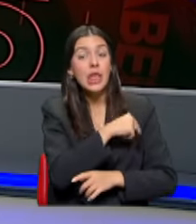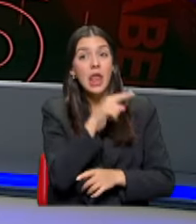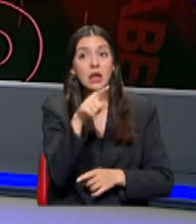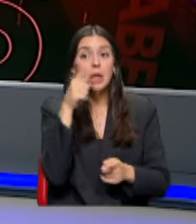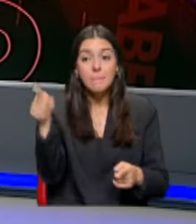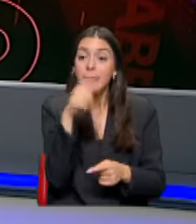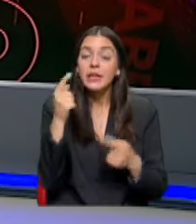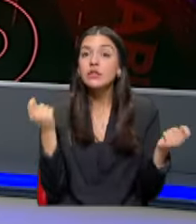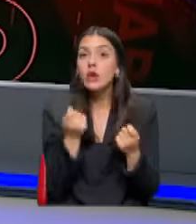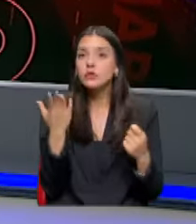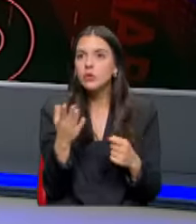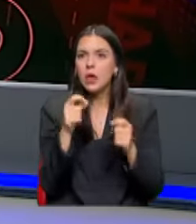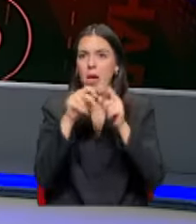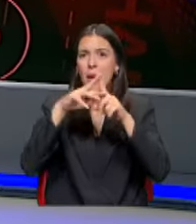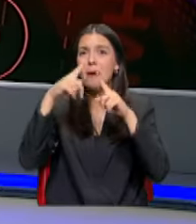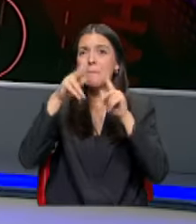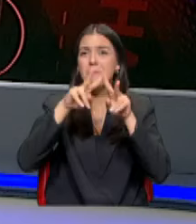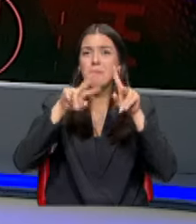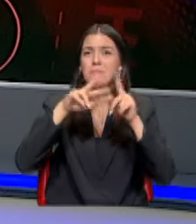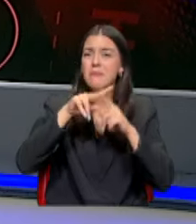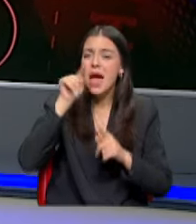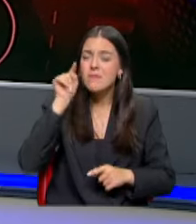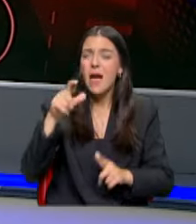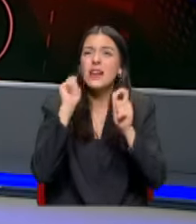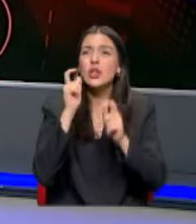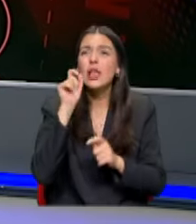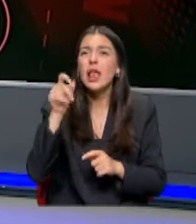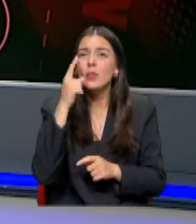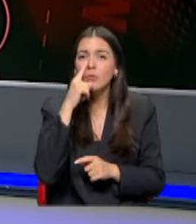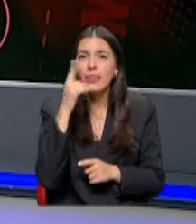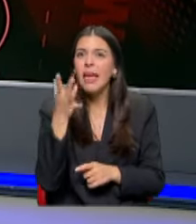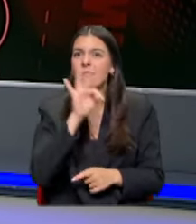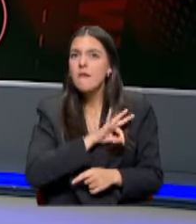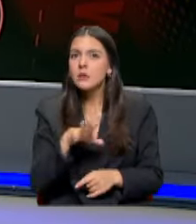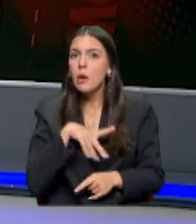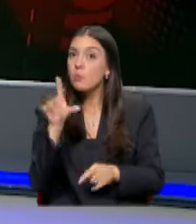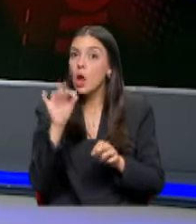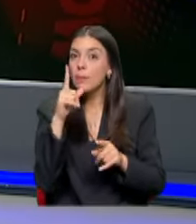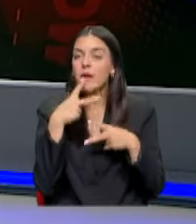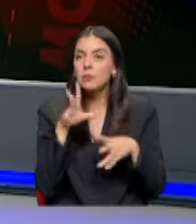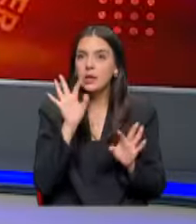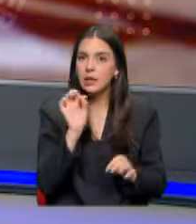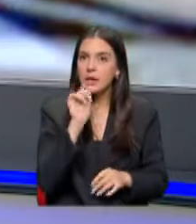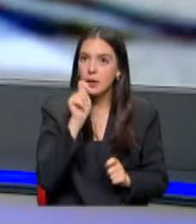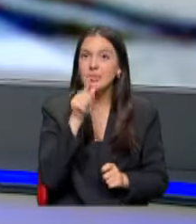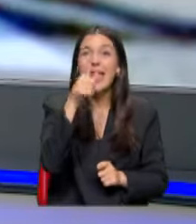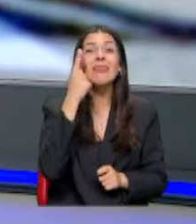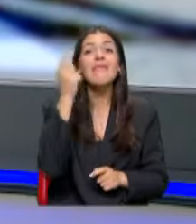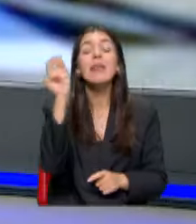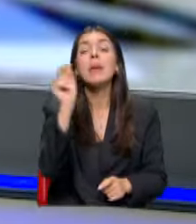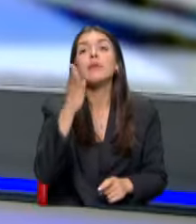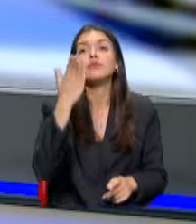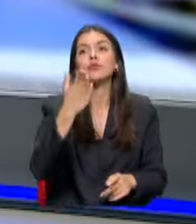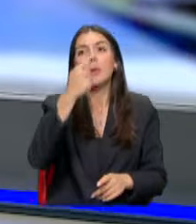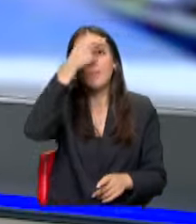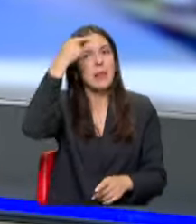makinaları çalıştırıyorlar. Batman SGK il müdürü ne menfaati var da böyle bir açıklama yapıyor? Sen devlet memurusun be adam. Devlet memuru